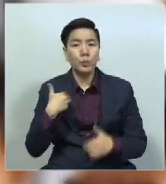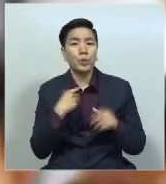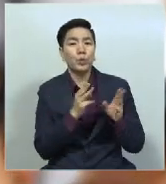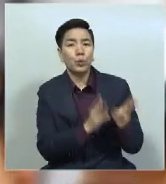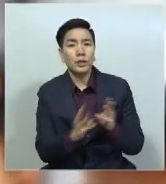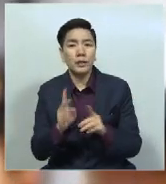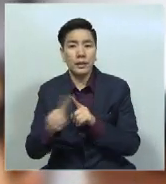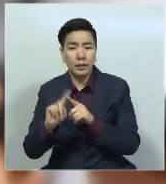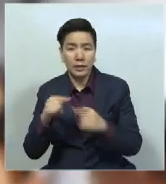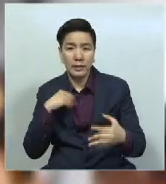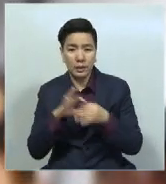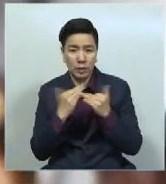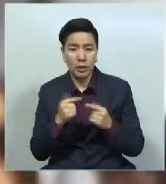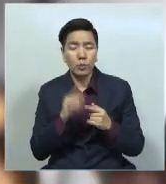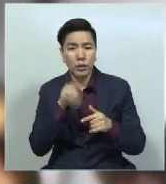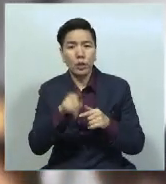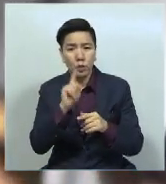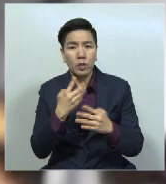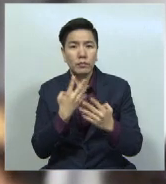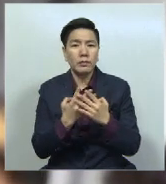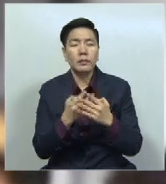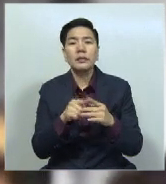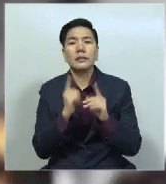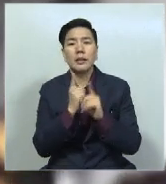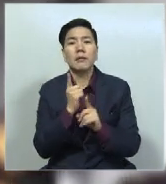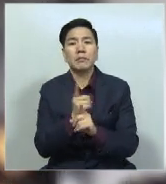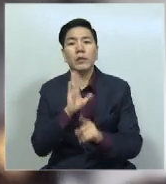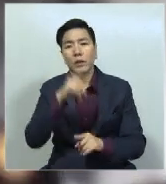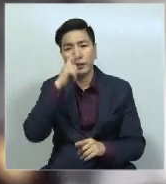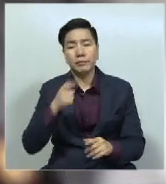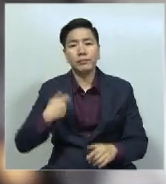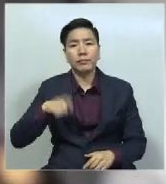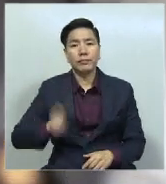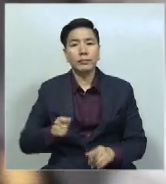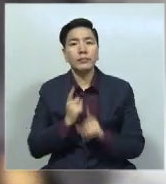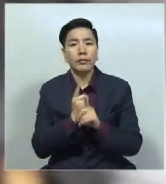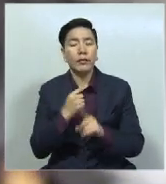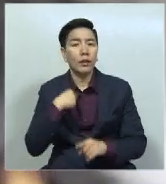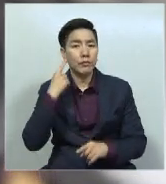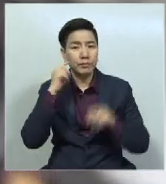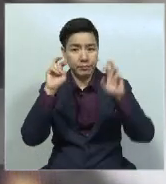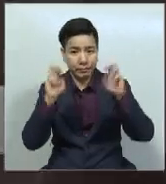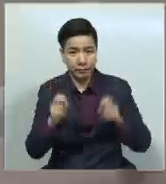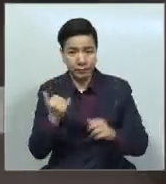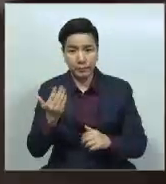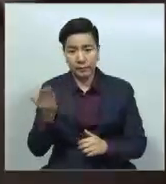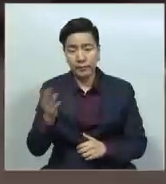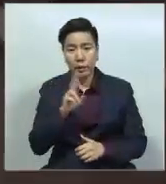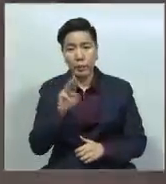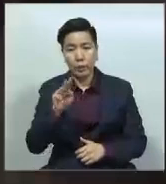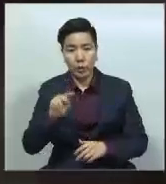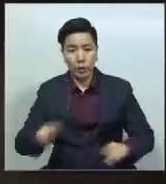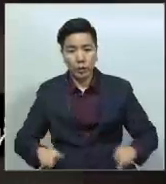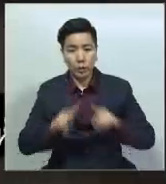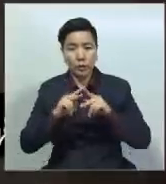ายวิธีแต่ในระหว่างนี้นายฮาคิมต้องเข้าสู่กระบวนการยุติธรรมของไทยตามปกติฟังประเด็นนี้เพิ่มเติมจากรัฐมน